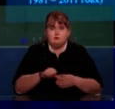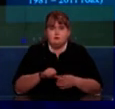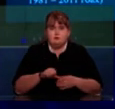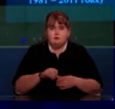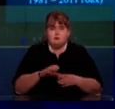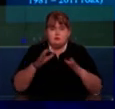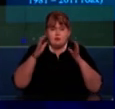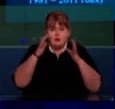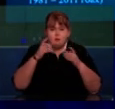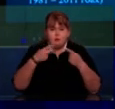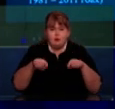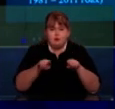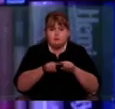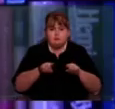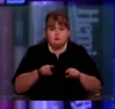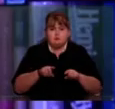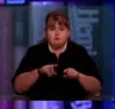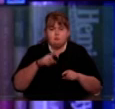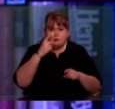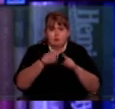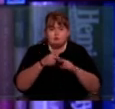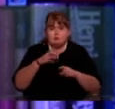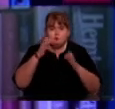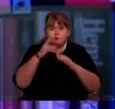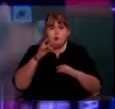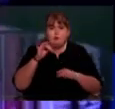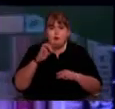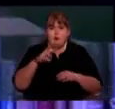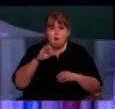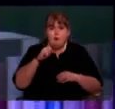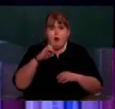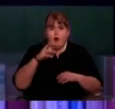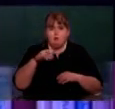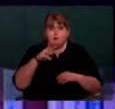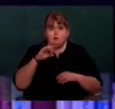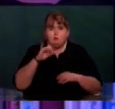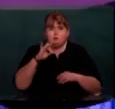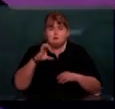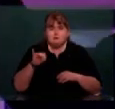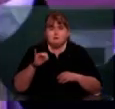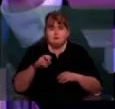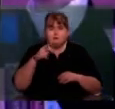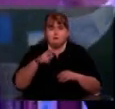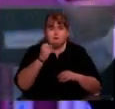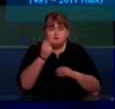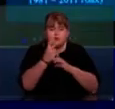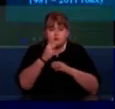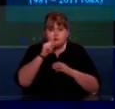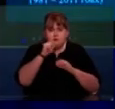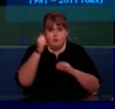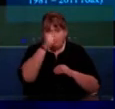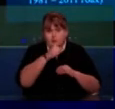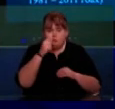представитель исламской организации «Братья мусульмане» Мухаммед Мурси. В 2012 году